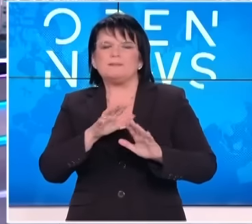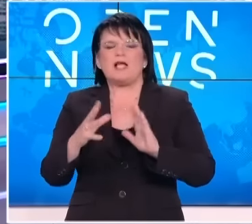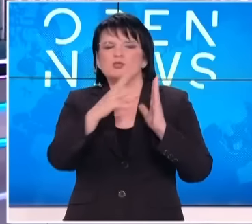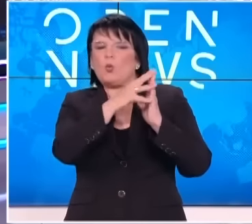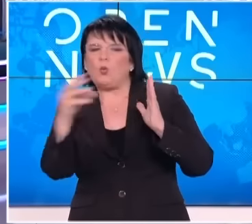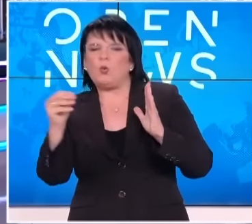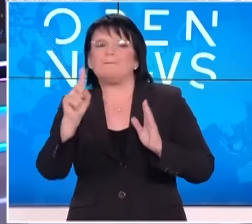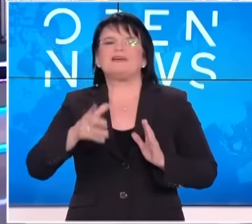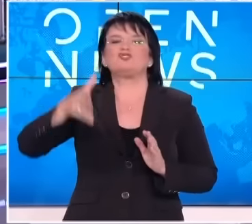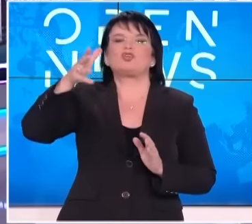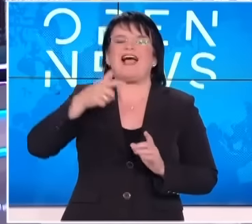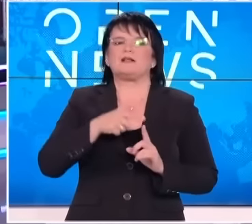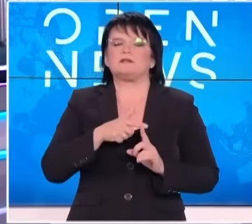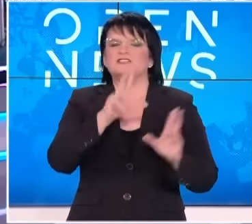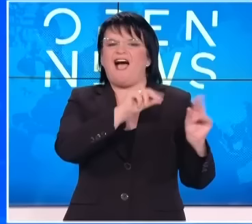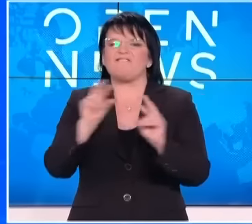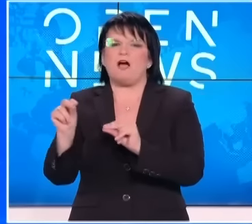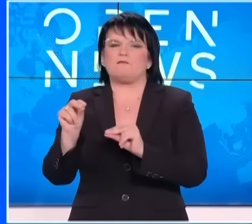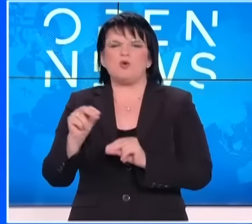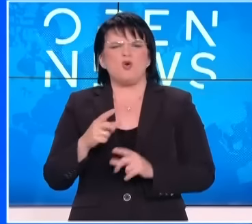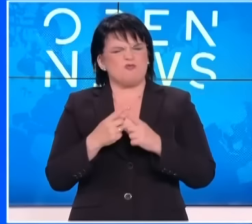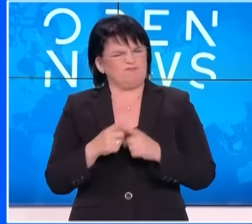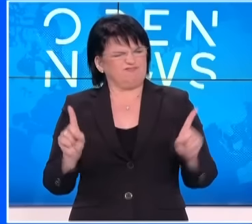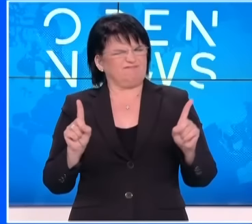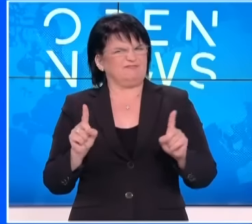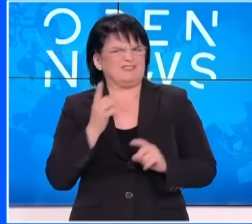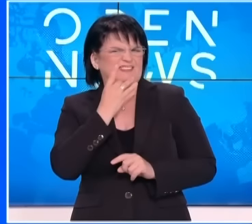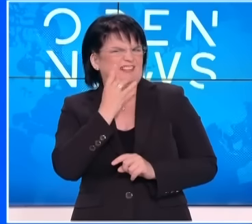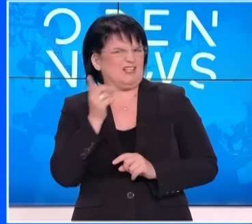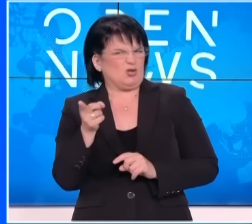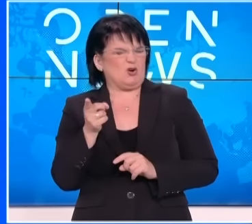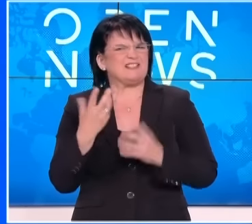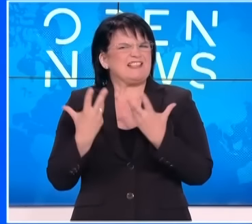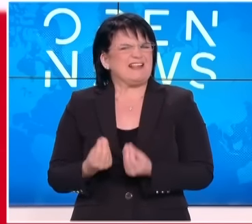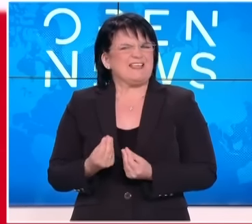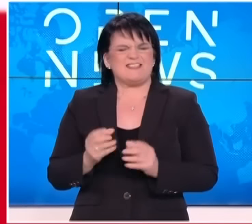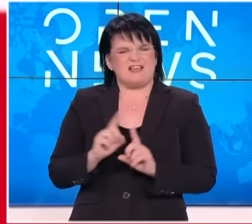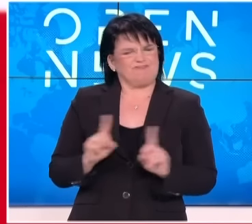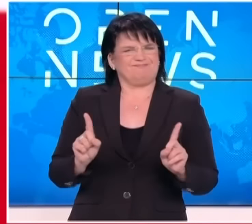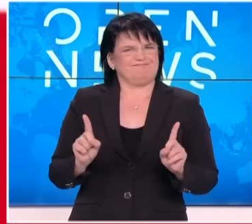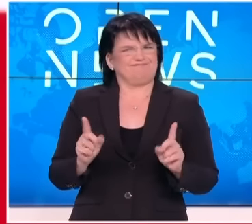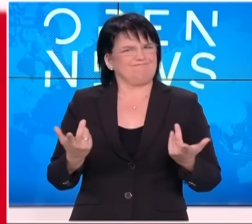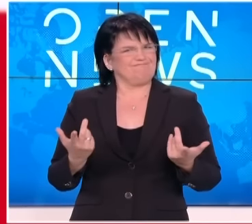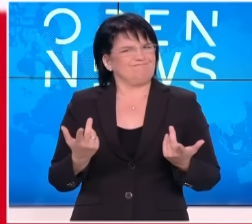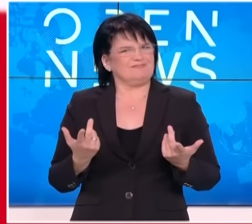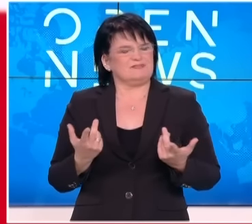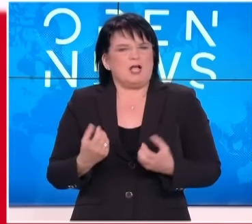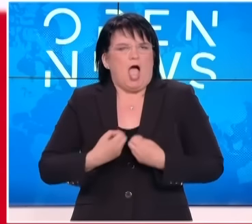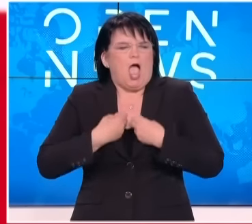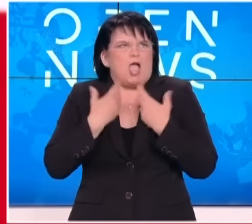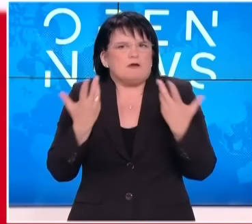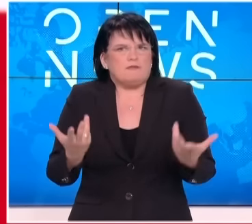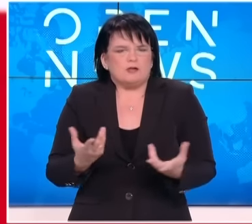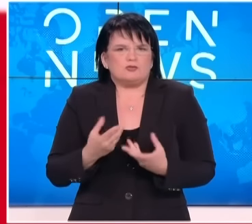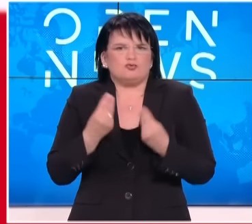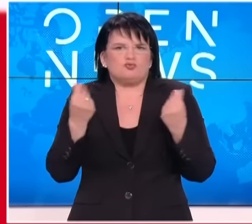μητσοτάκη γιατί τόσο οξείς χαρακτηρισμοί δεν σας έχουμε συνηθίσει η αλήθεια είναι μα δεν μπορούσα να δεν μπορούσα να εκφραστείς